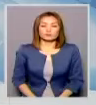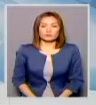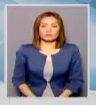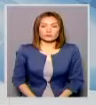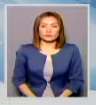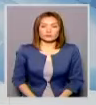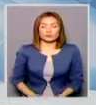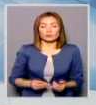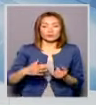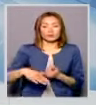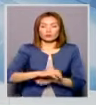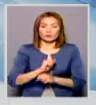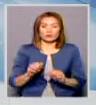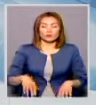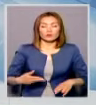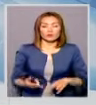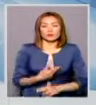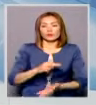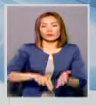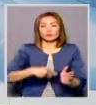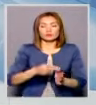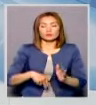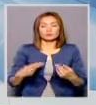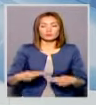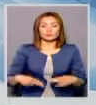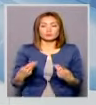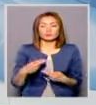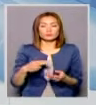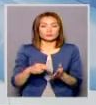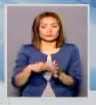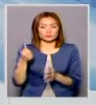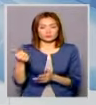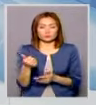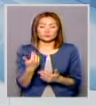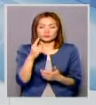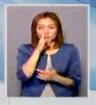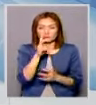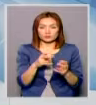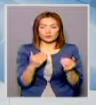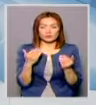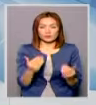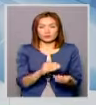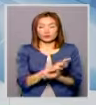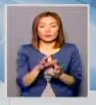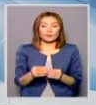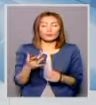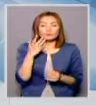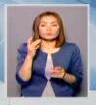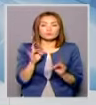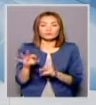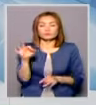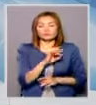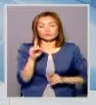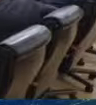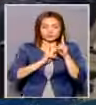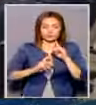стране могут быть отменены налоговые и таможенные льготы в отношении малых нефтеперерабатывающих заводов об этом говорилось